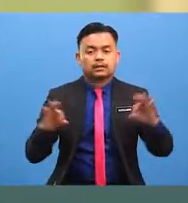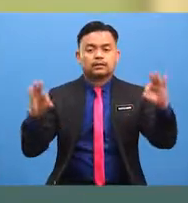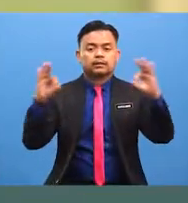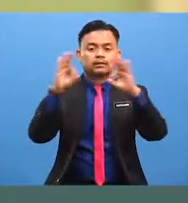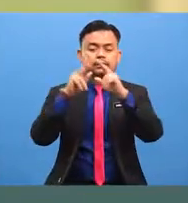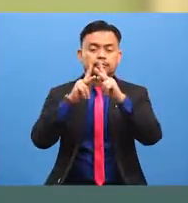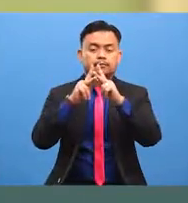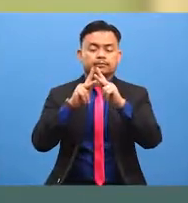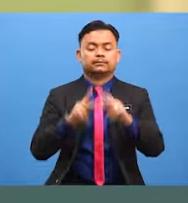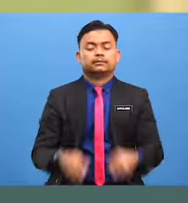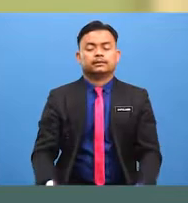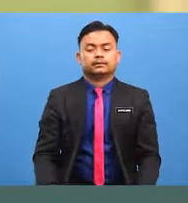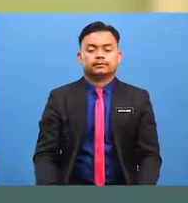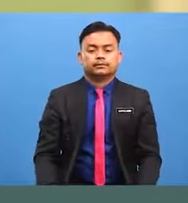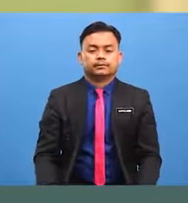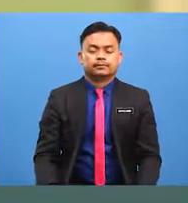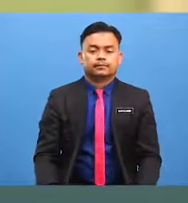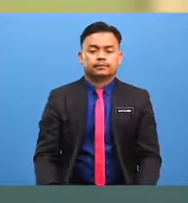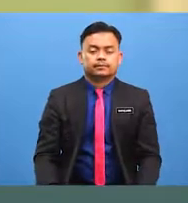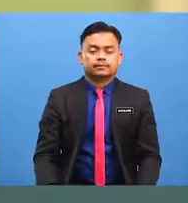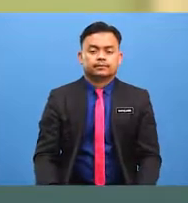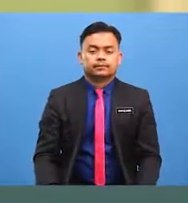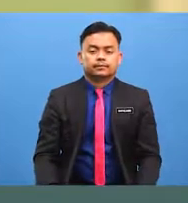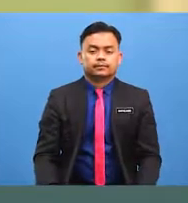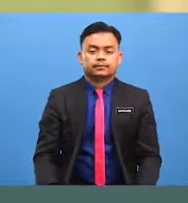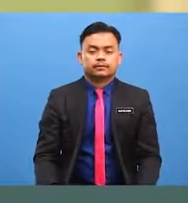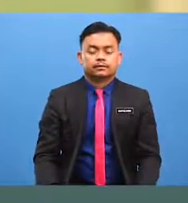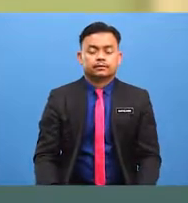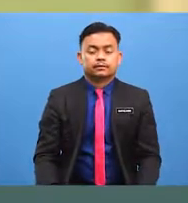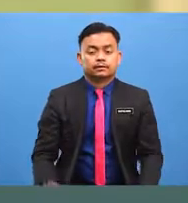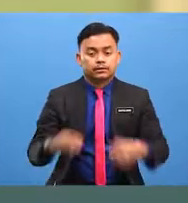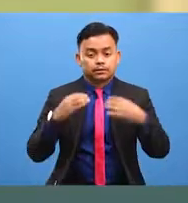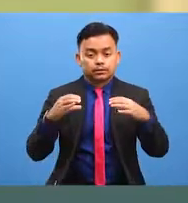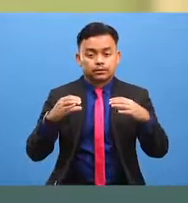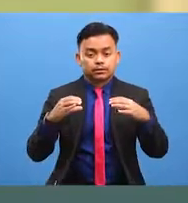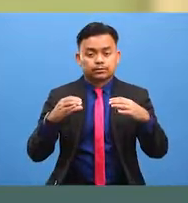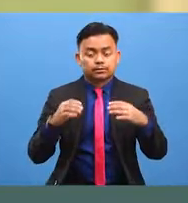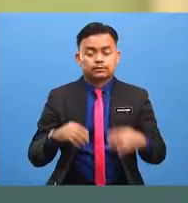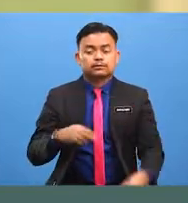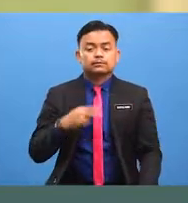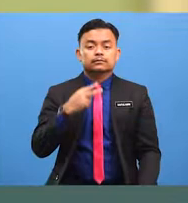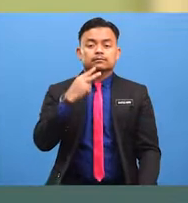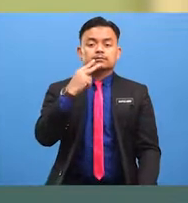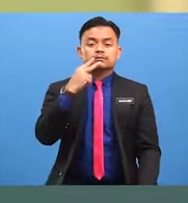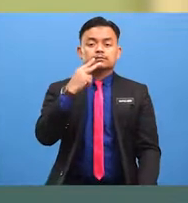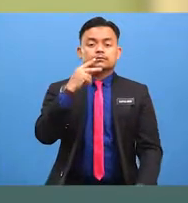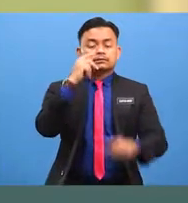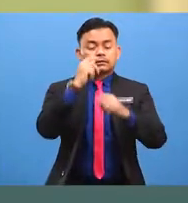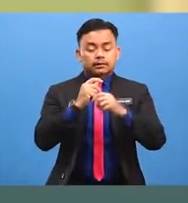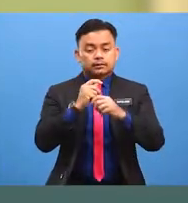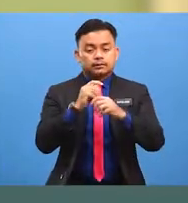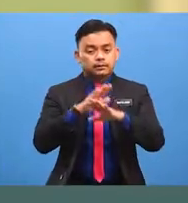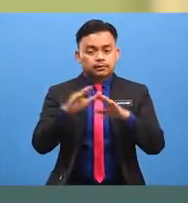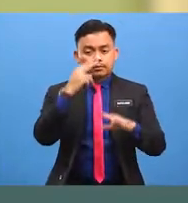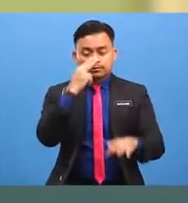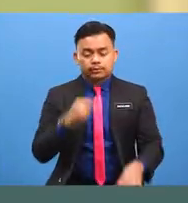nafas dan bertahan. Jangan hembus nafas. Berapa lamakah kamu boleh bertahan sebelum